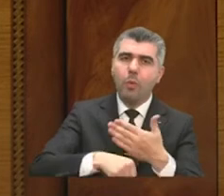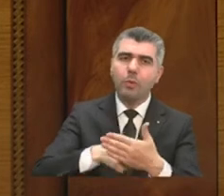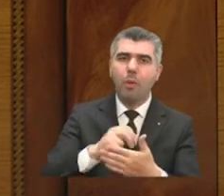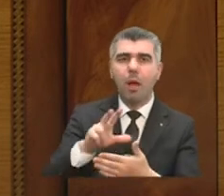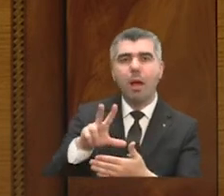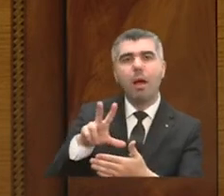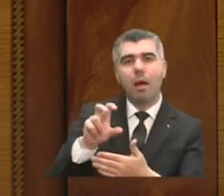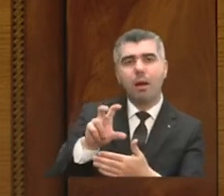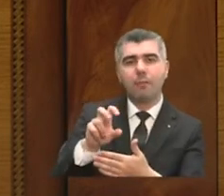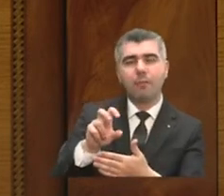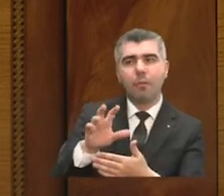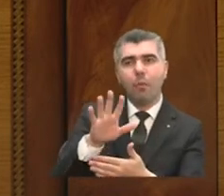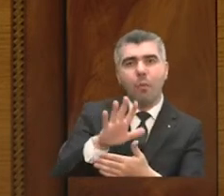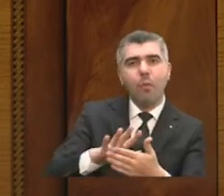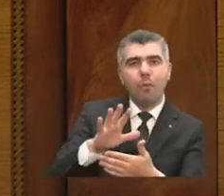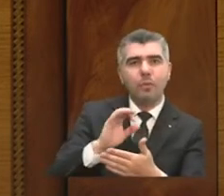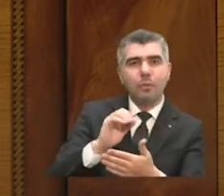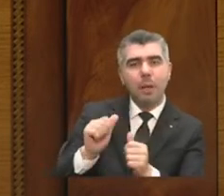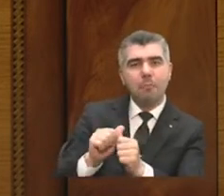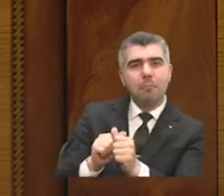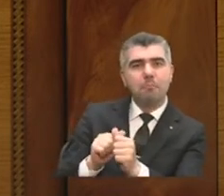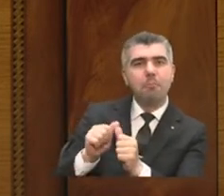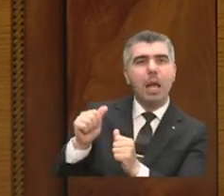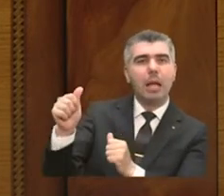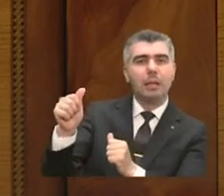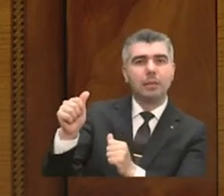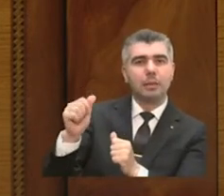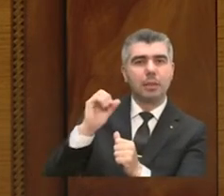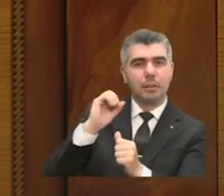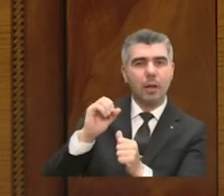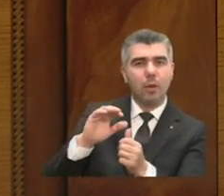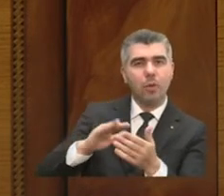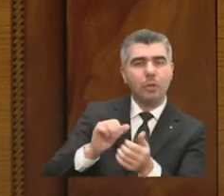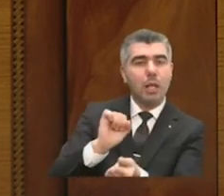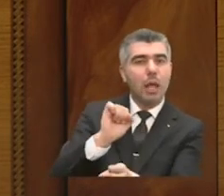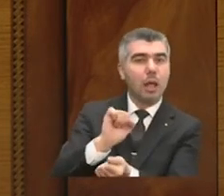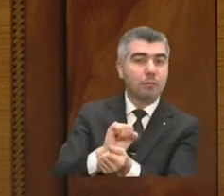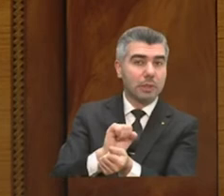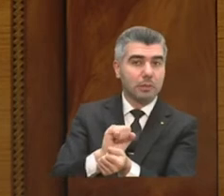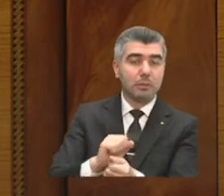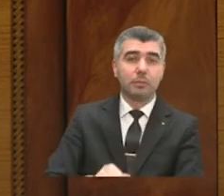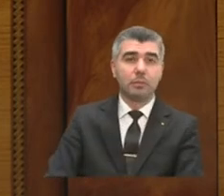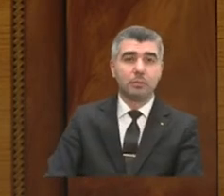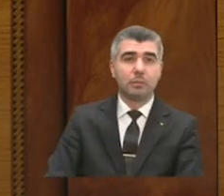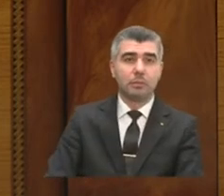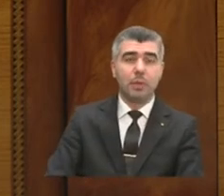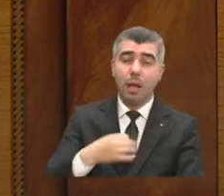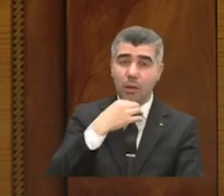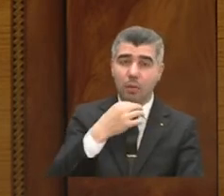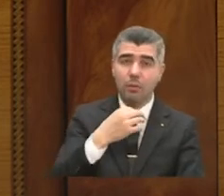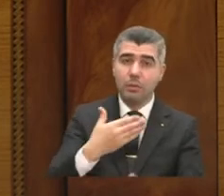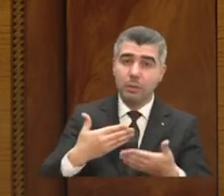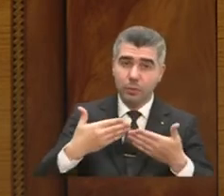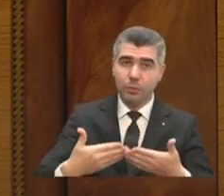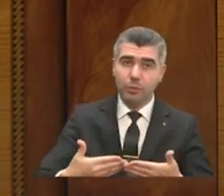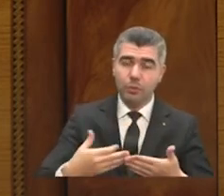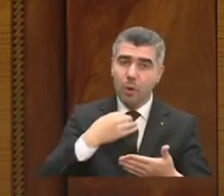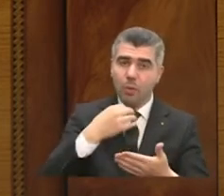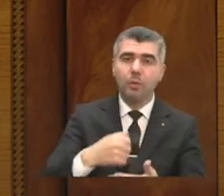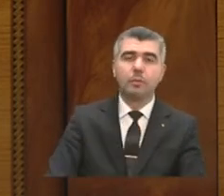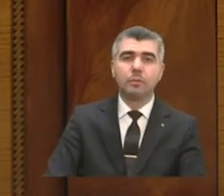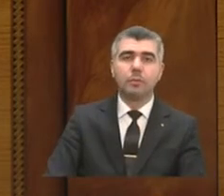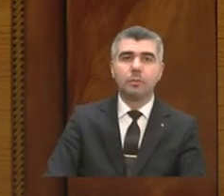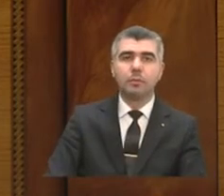souffrance des mères dont les filles sont en prison. Mais je suis aussi une femme et mère d'une fille et je ne cesserai